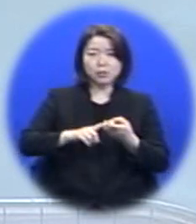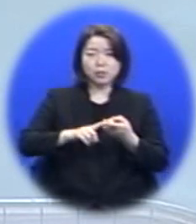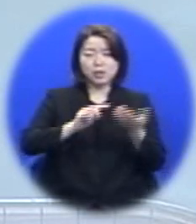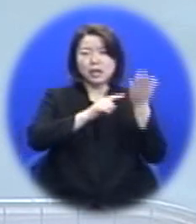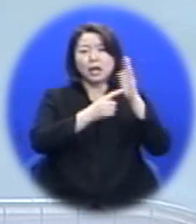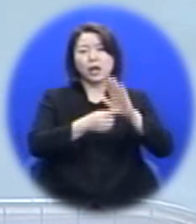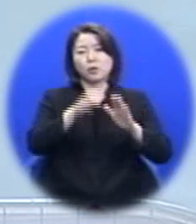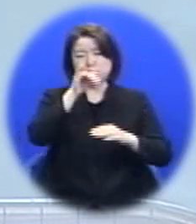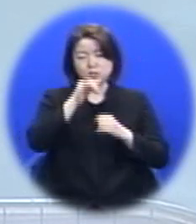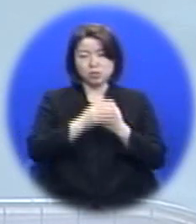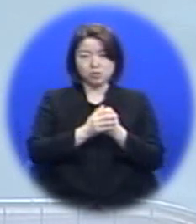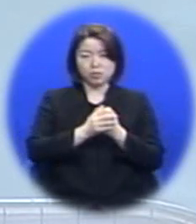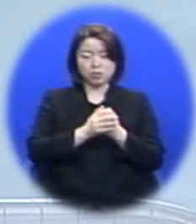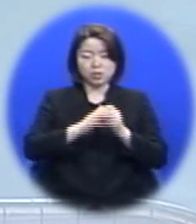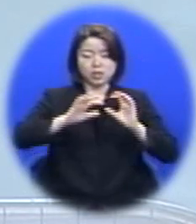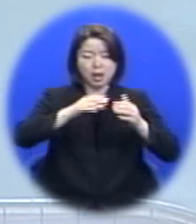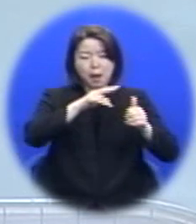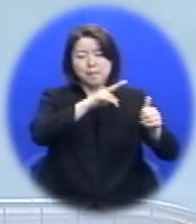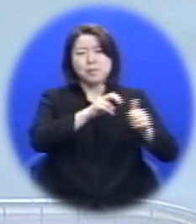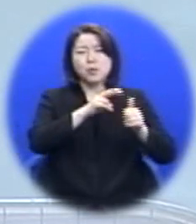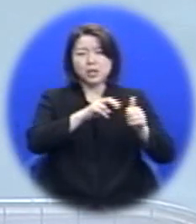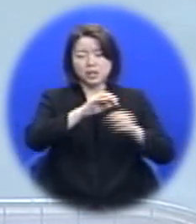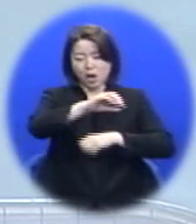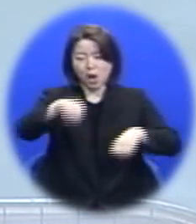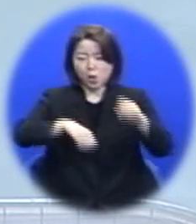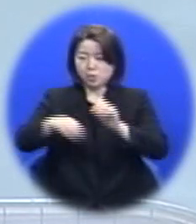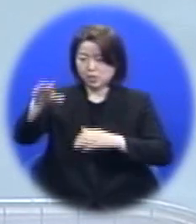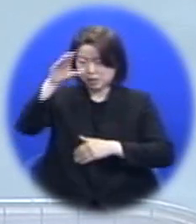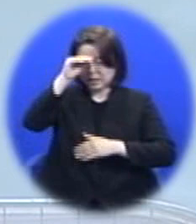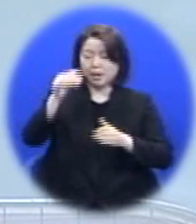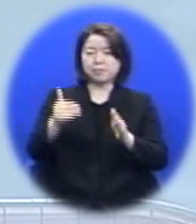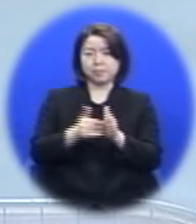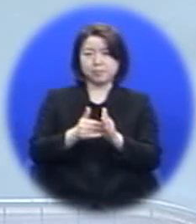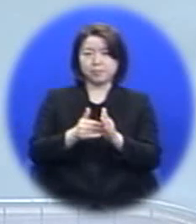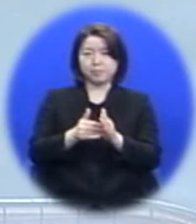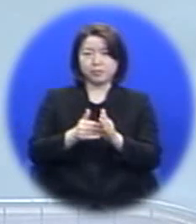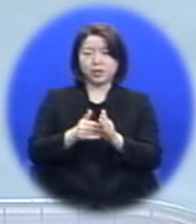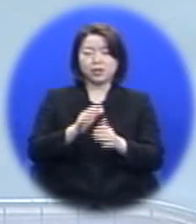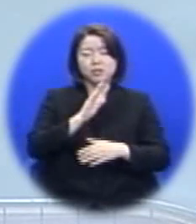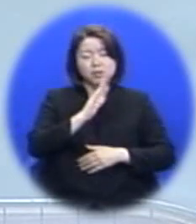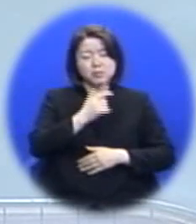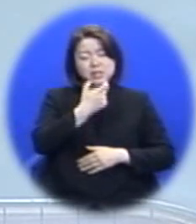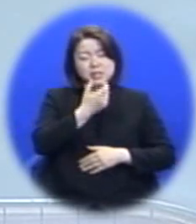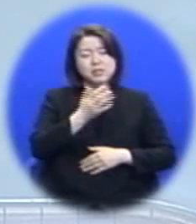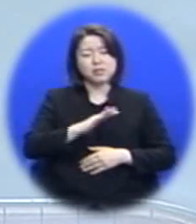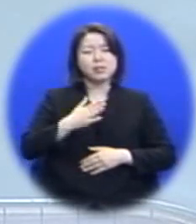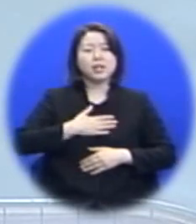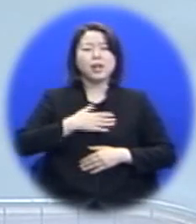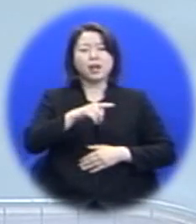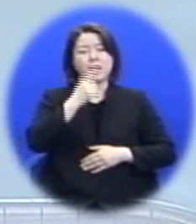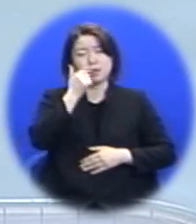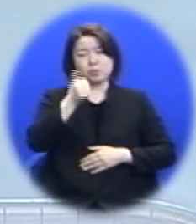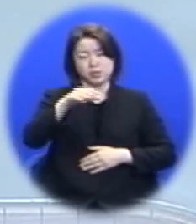세상에 미워하니까 오히려 닮아버려요. 그렇게 싫었는데 자기가 그렇게